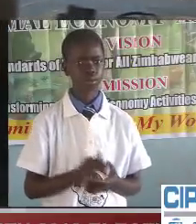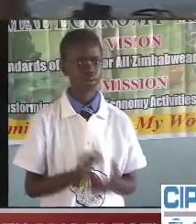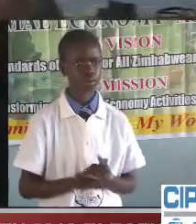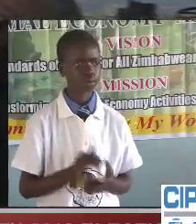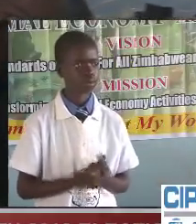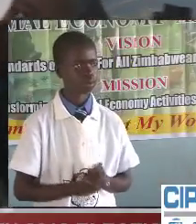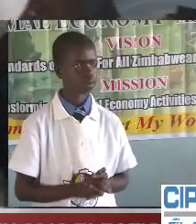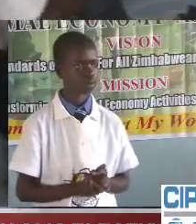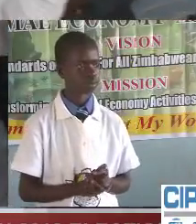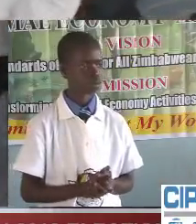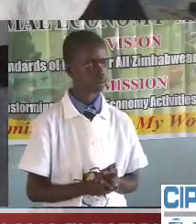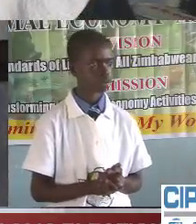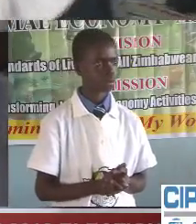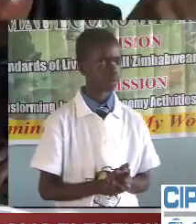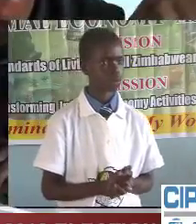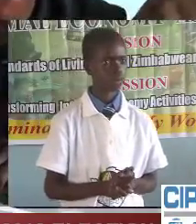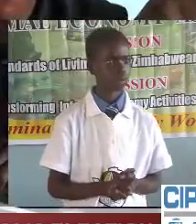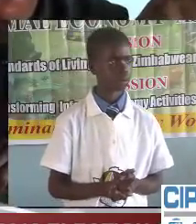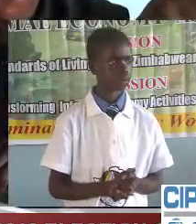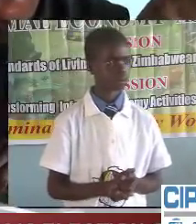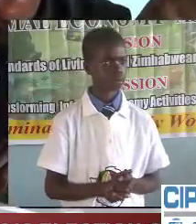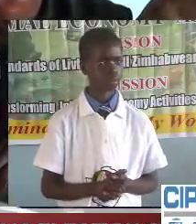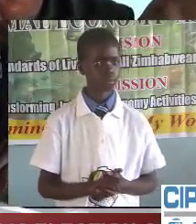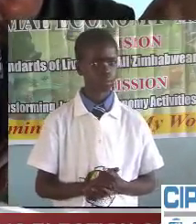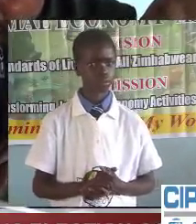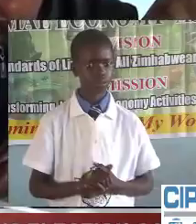awa tinotenda